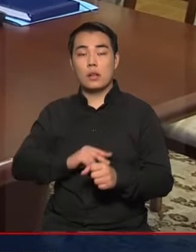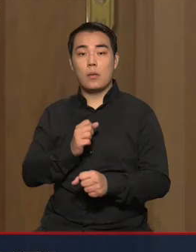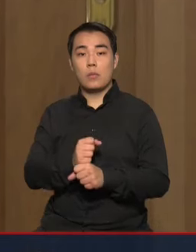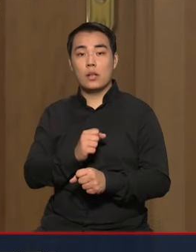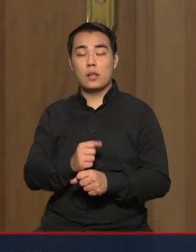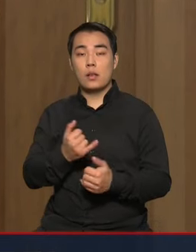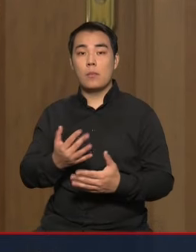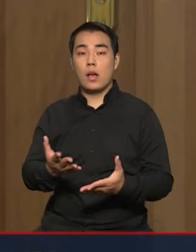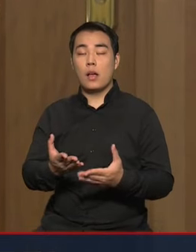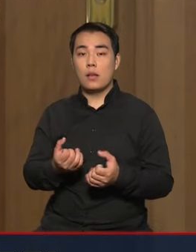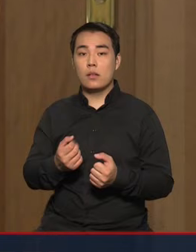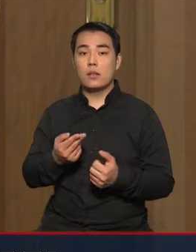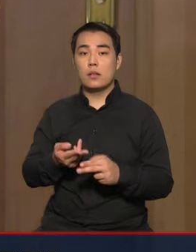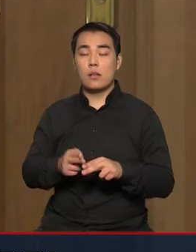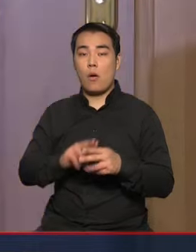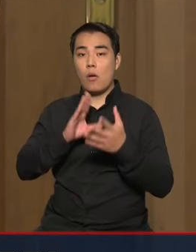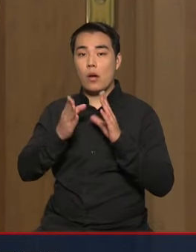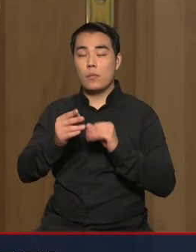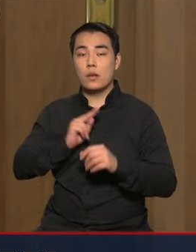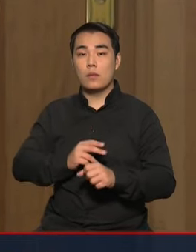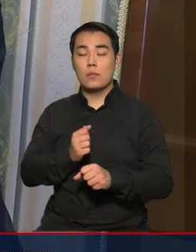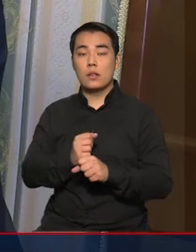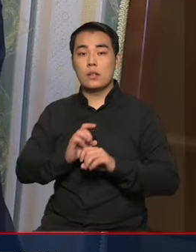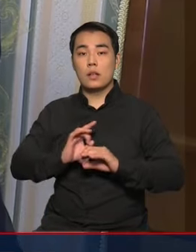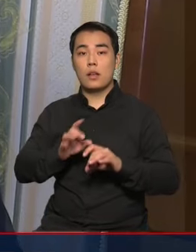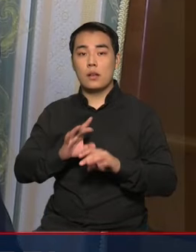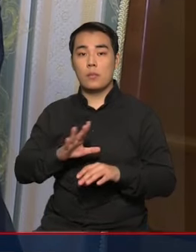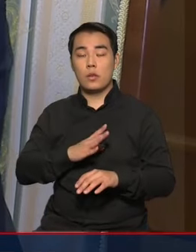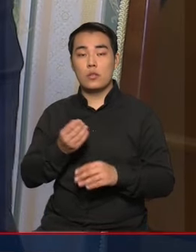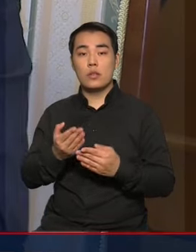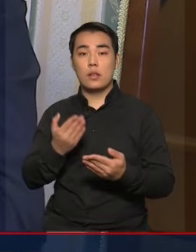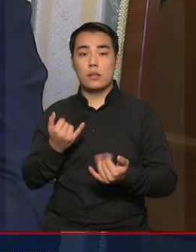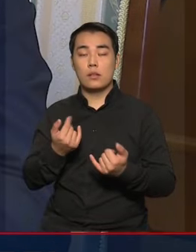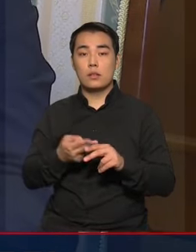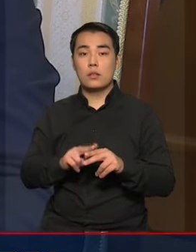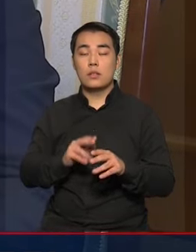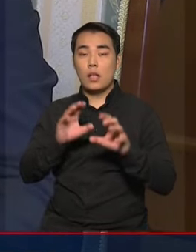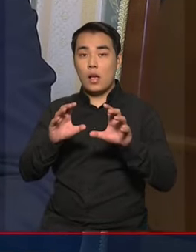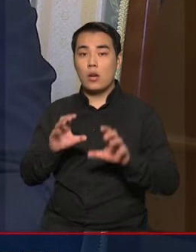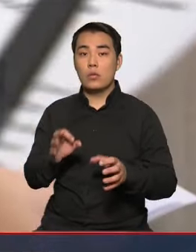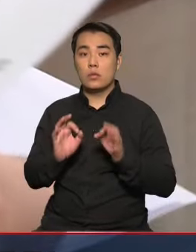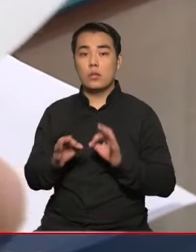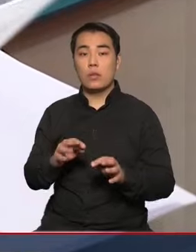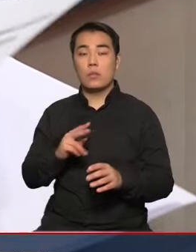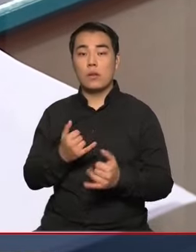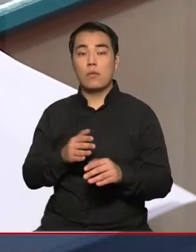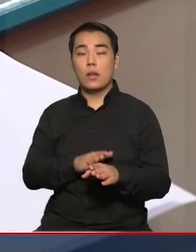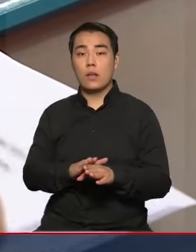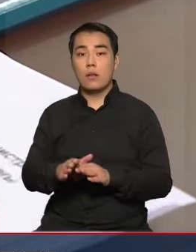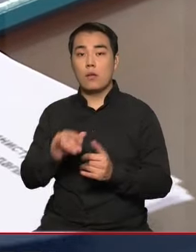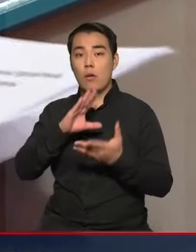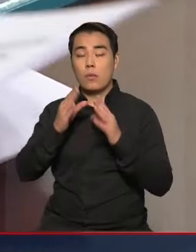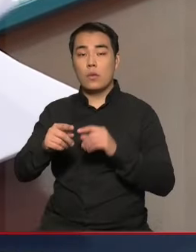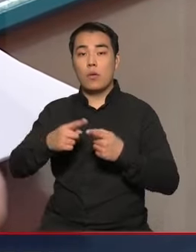мен қолдану бағытында атқарған жұмыстардың жай-күйі талқыланды. Сондай қолданыстағы заңнамалық нормаларға сәйкестендіру үшін